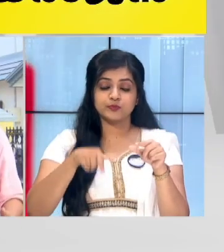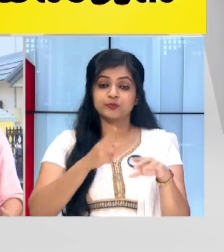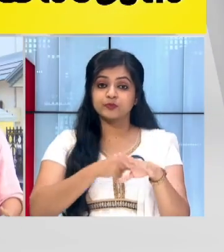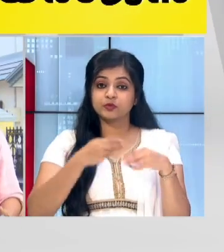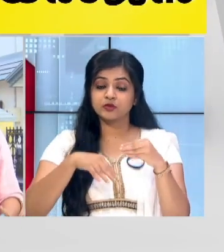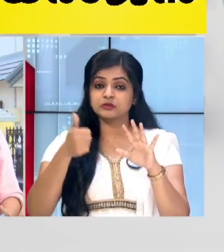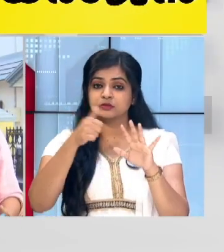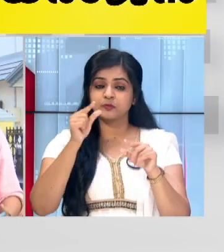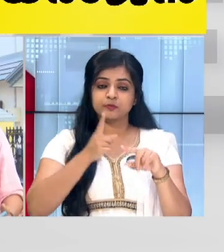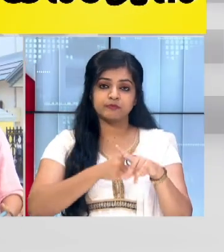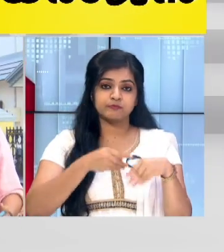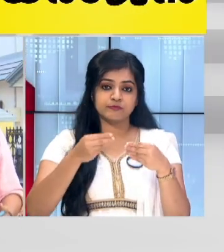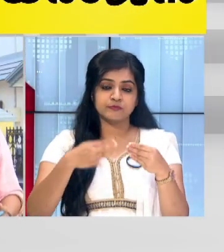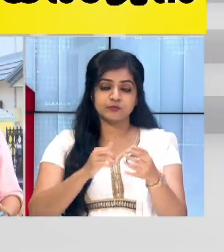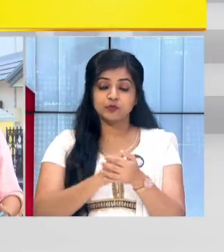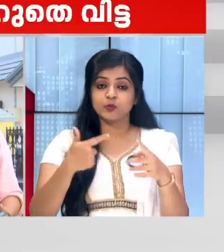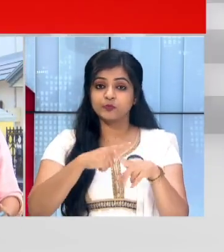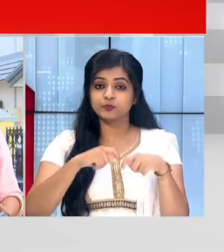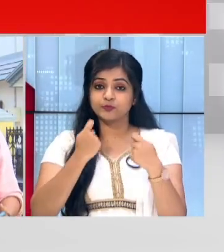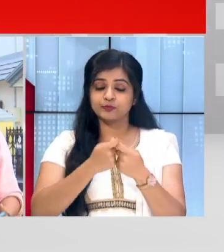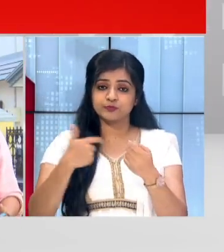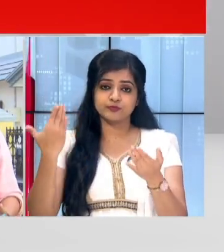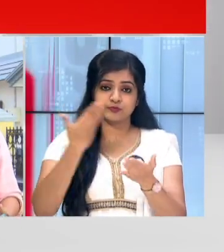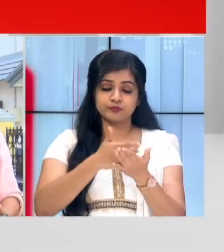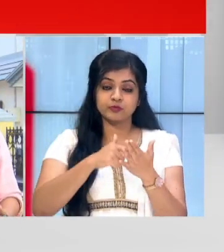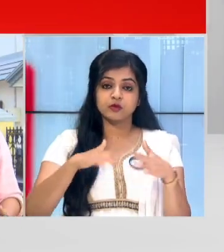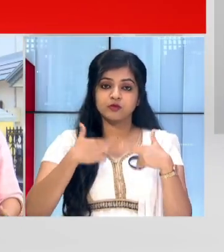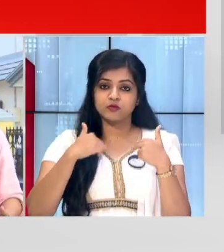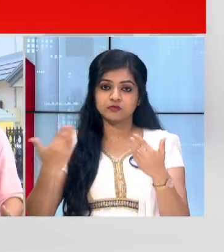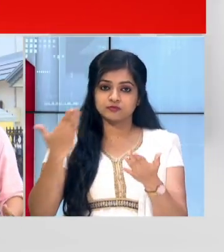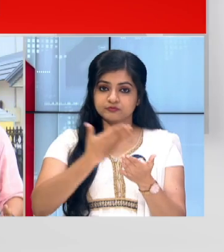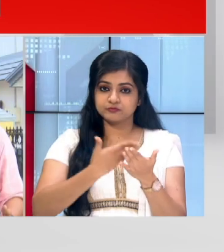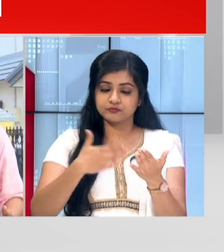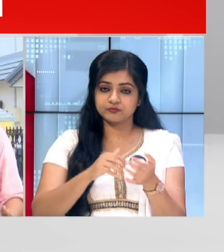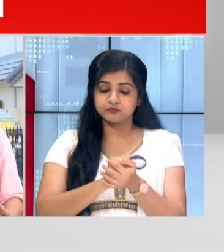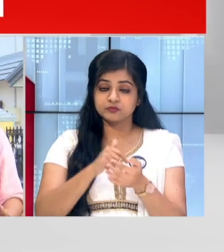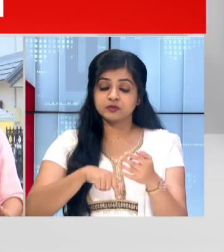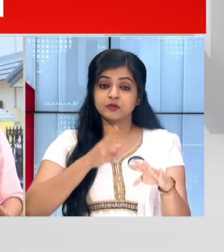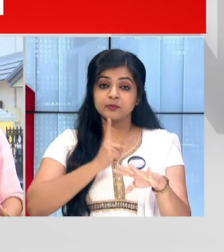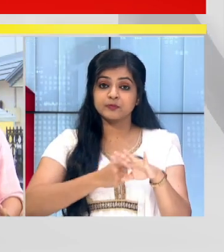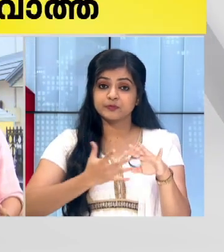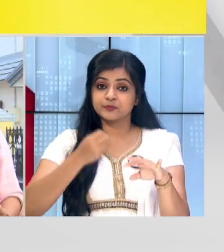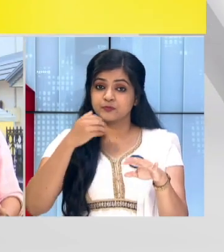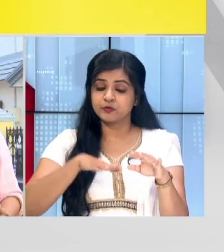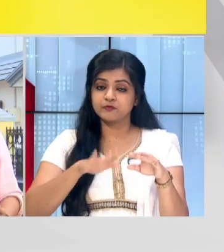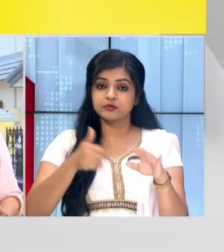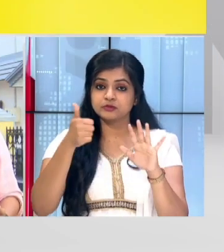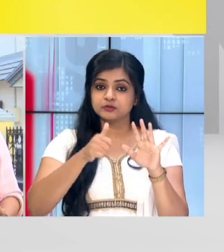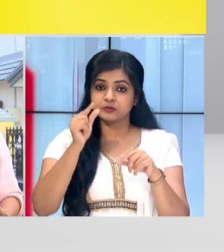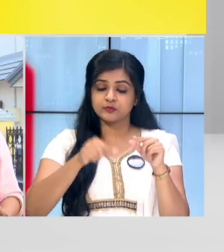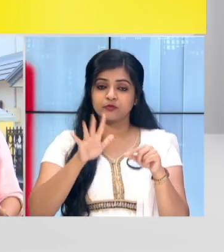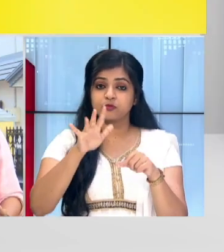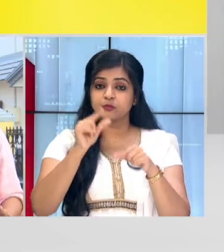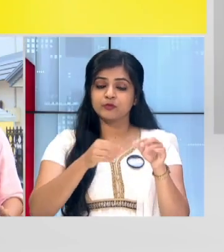അതിന്മേൽ പ്രോസിക്യൂഷന്റെയും ഒപ്പം പ്രതിഭാഗത്തിന്റെയും അപ്പീലുകളാണ് ഹൈക്കോടതിയുടെ പരിഗണനയ്ക്ക് വന്നത്. അതിൽ ശിക്ഷിക്കപ്പെട്ട 6 പ്രതികളിൽ 5 പേരെയും